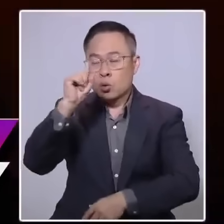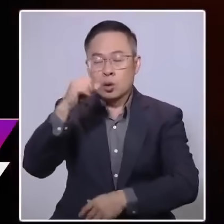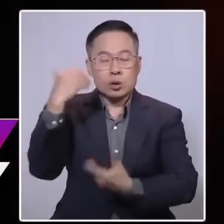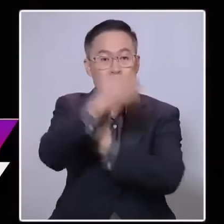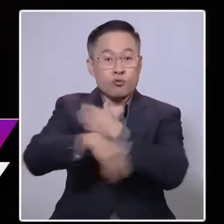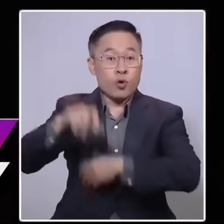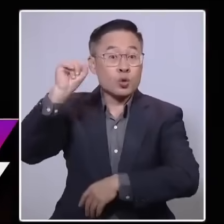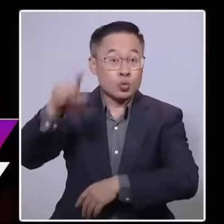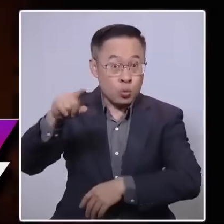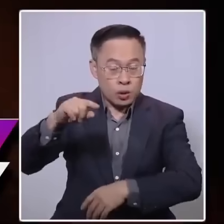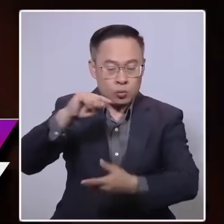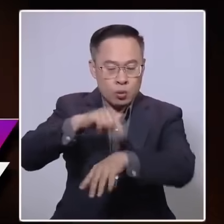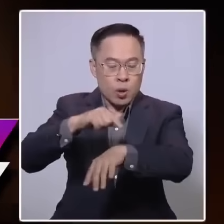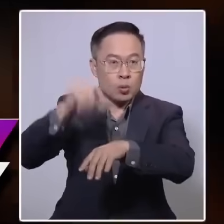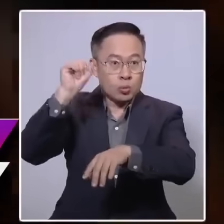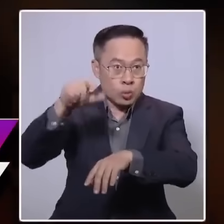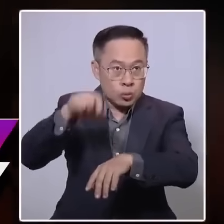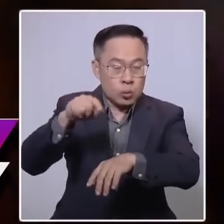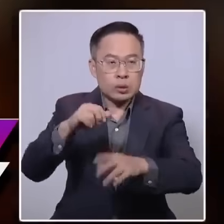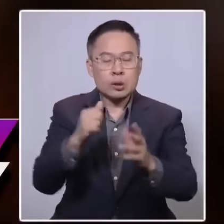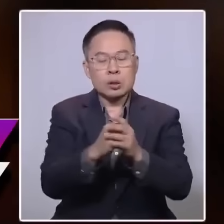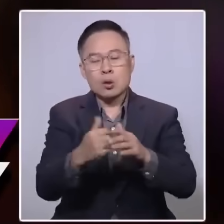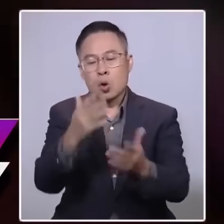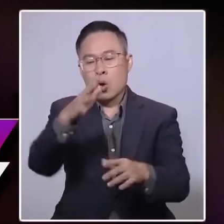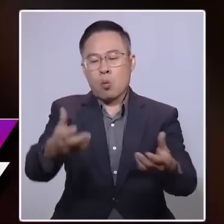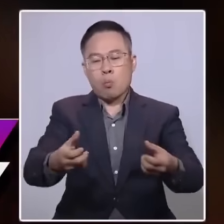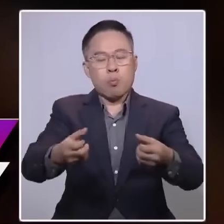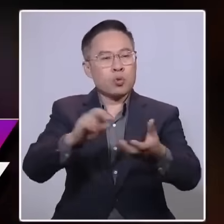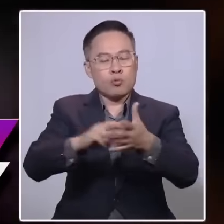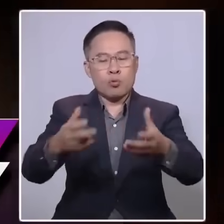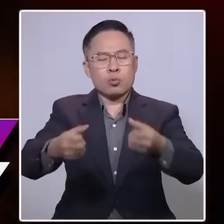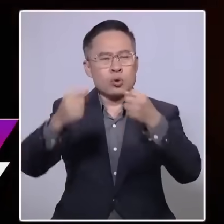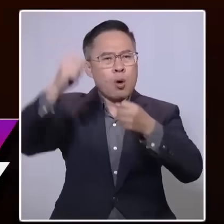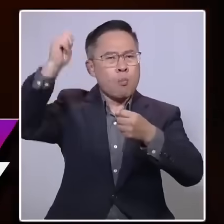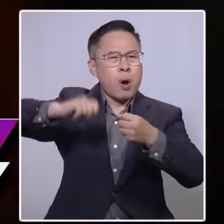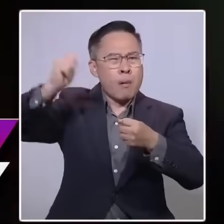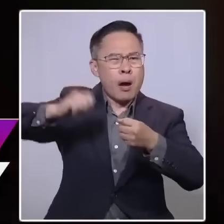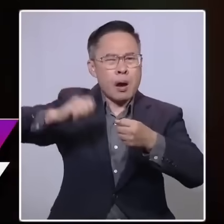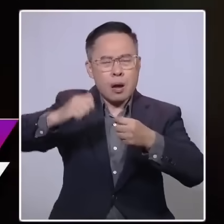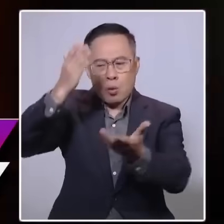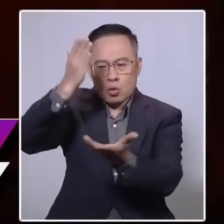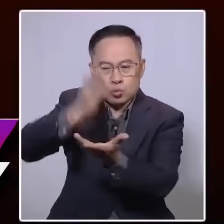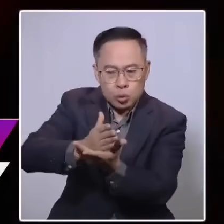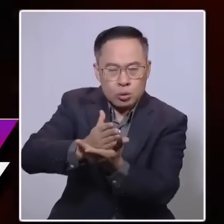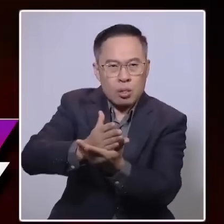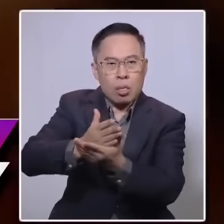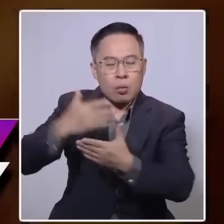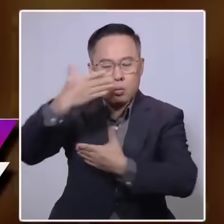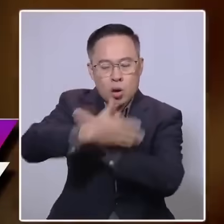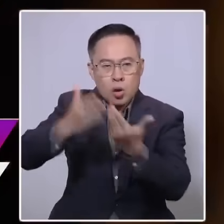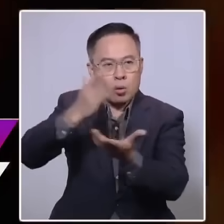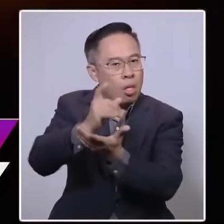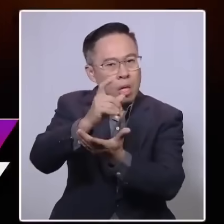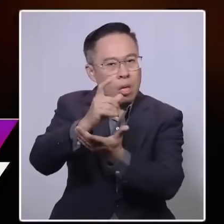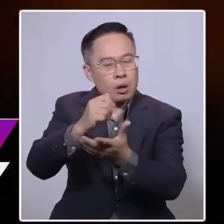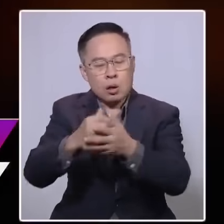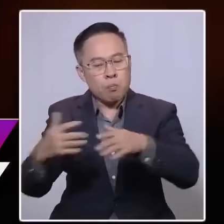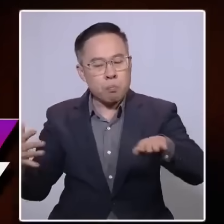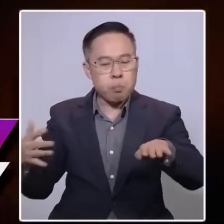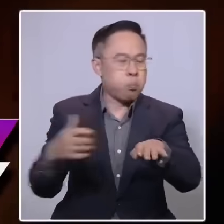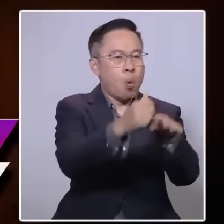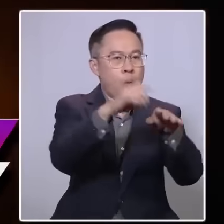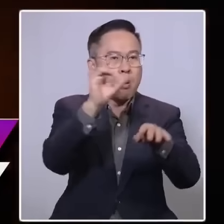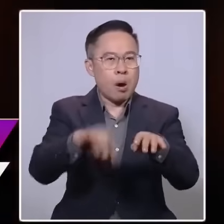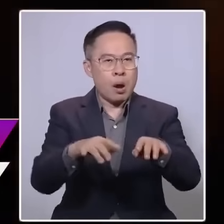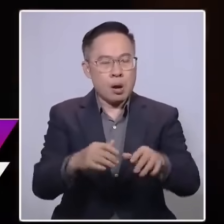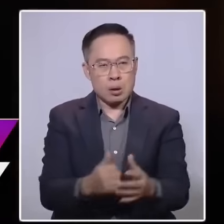ขบวนรถไฟสายเหนือล่าช้าทั้งขาไปและขากลับเลยนะคะล่าสุดเห็นว่าช่วงเช้าที่ผ่านมาตอนนี้สามารถเปิดใช้งานได้ตามปก